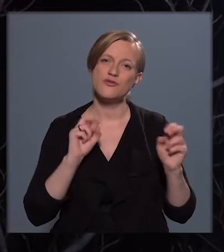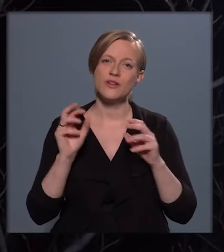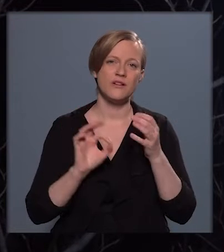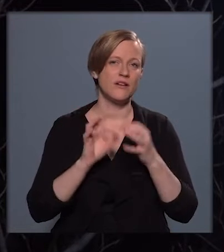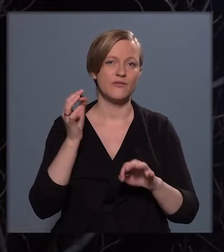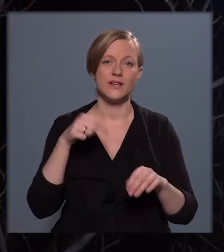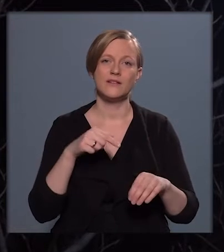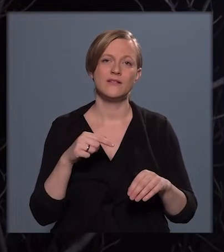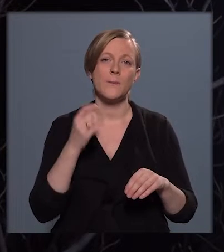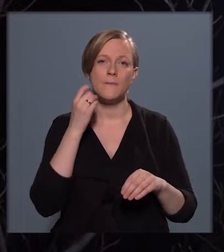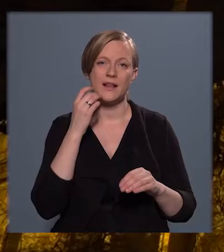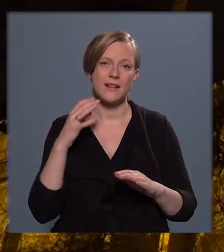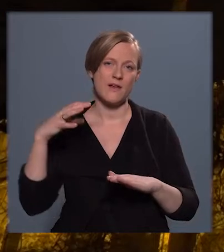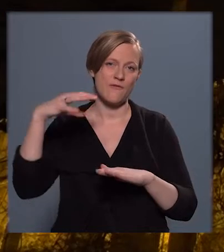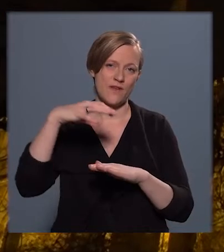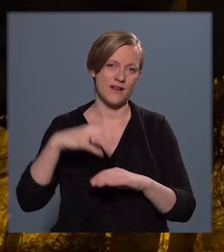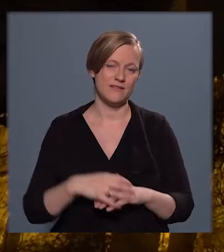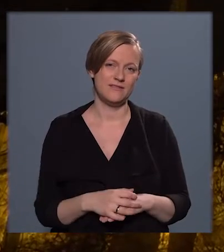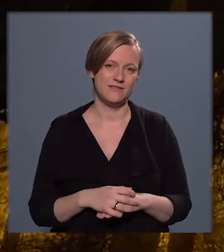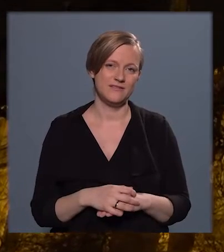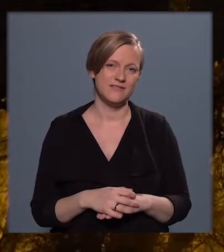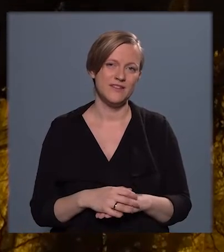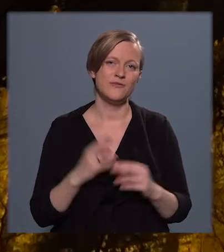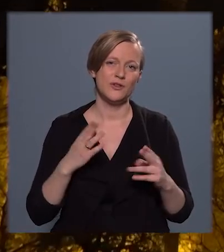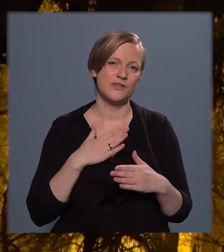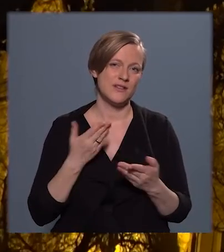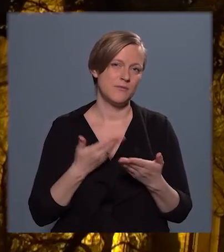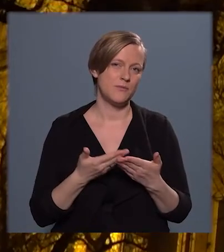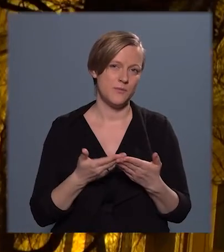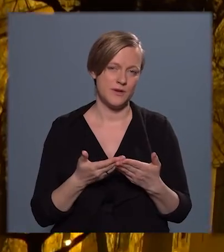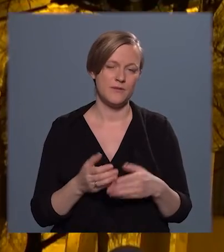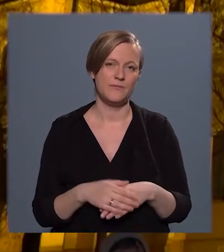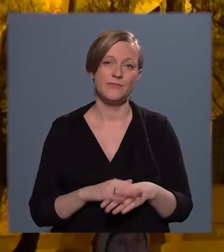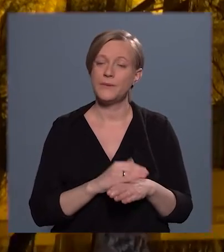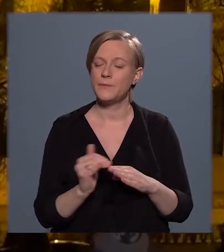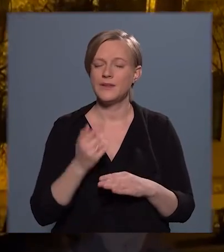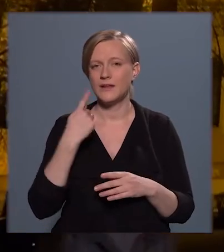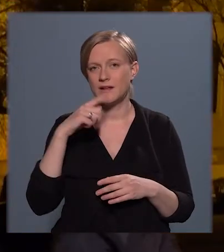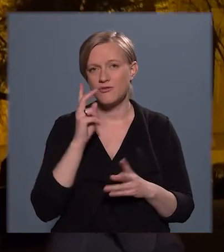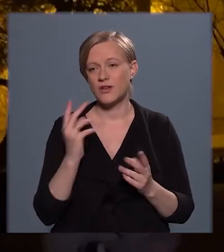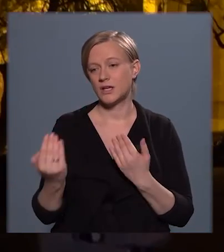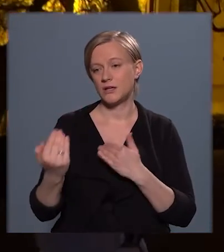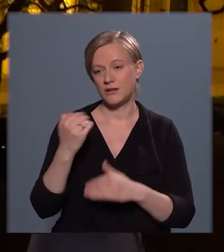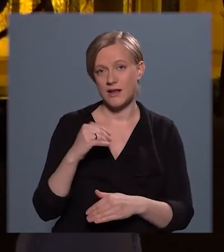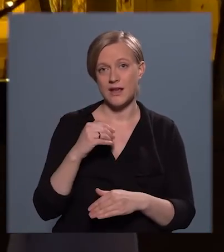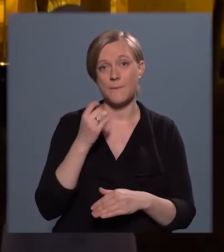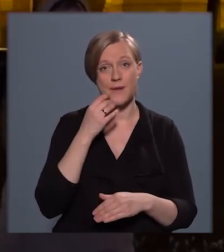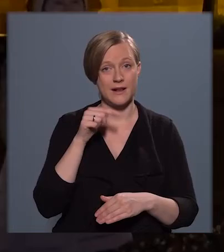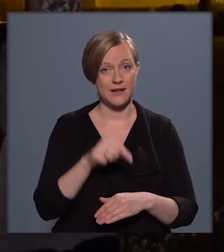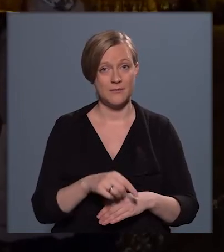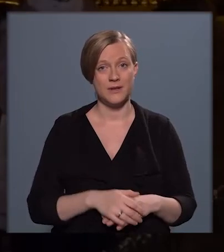csillagfény itt a Betlehem fölött. És fontos számomra az, hogy minden este, aki erre jár itt a